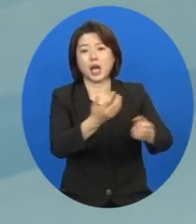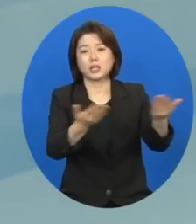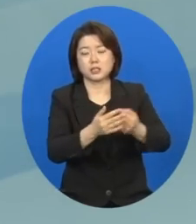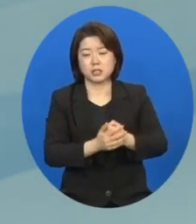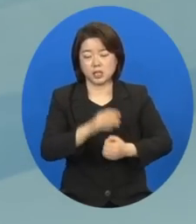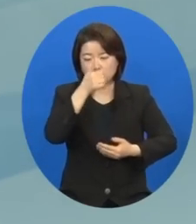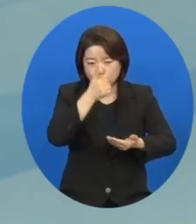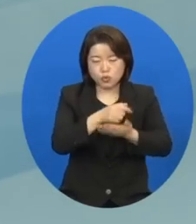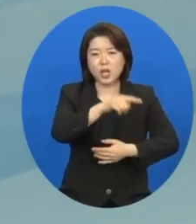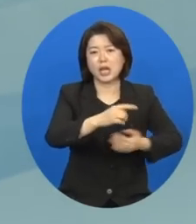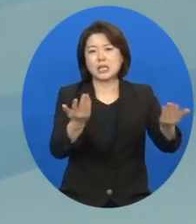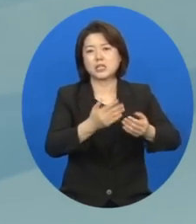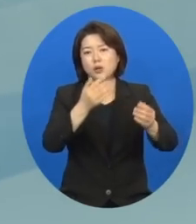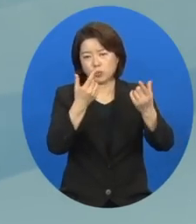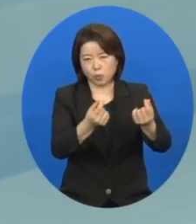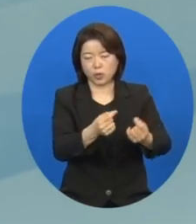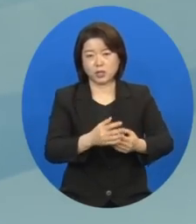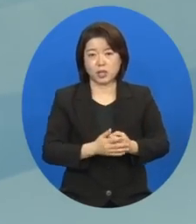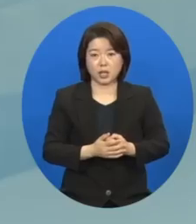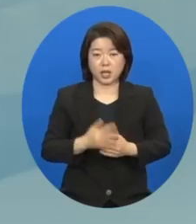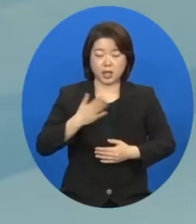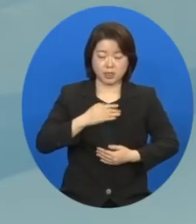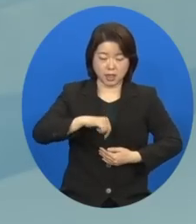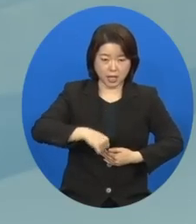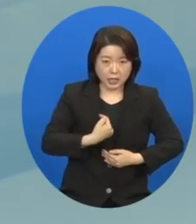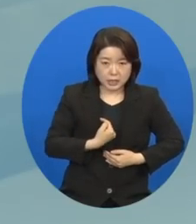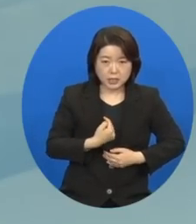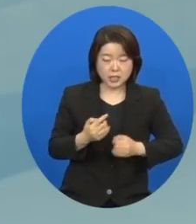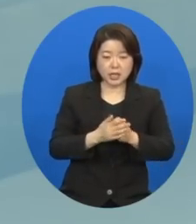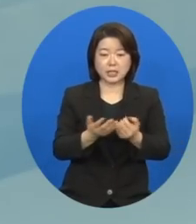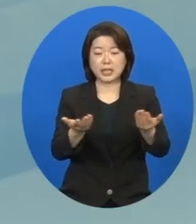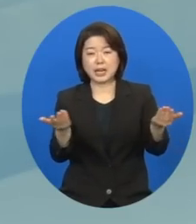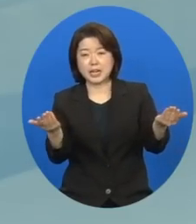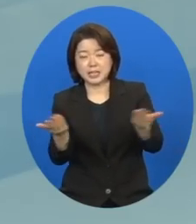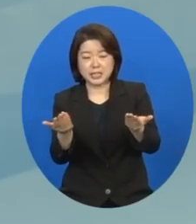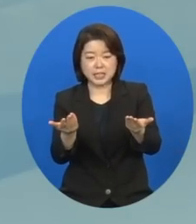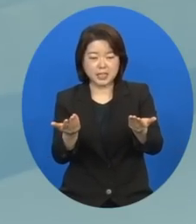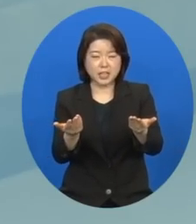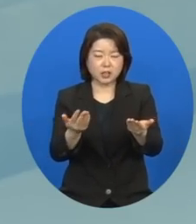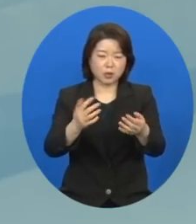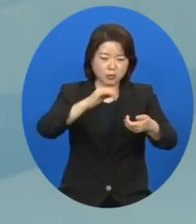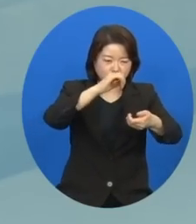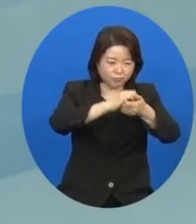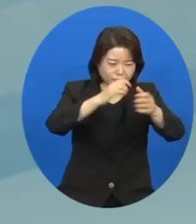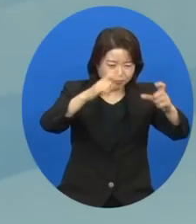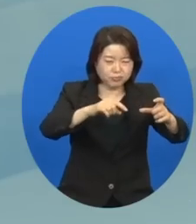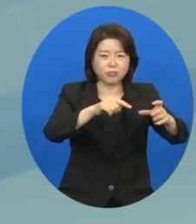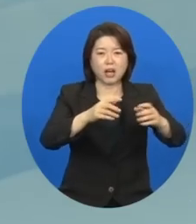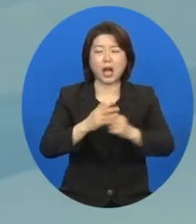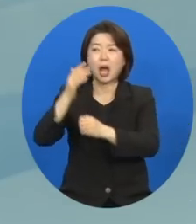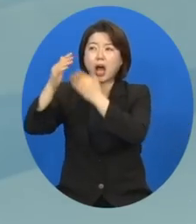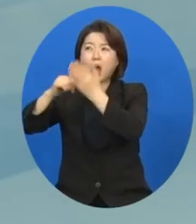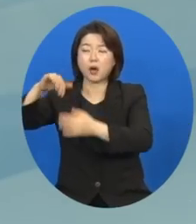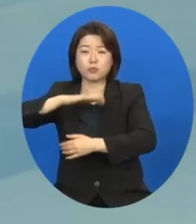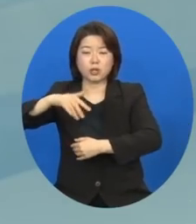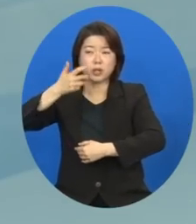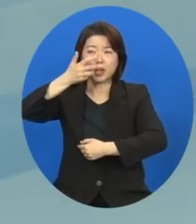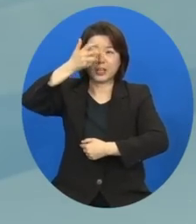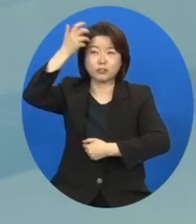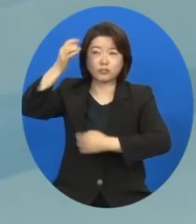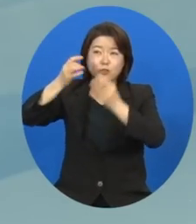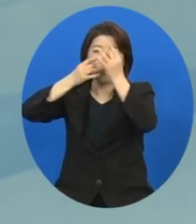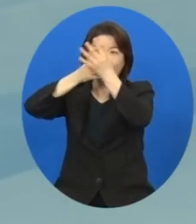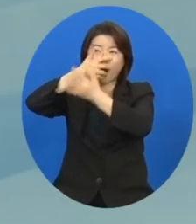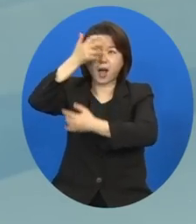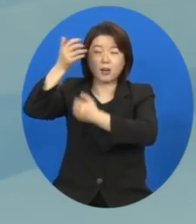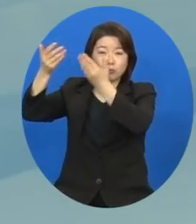하는 일입니다. 우리는 우리 스스로를 어떠한 직무 능력의 스스로를 규정을 시킵니다. 하나님은 우리에게 꿈과 환상을 주시는데 그